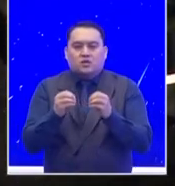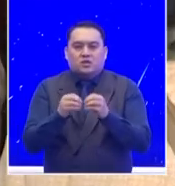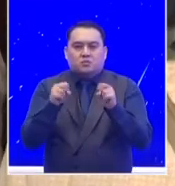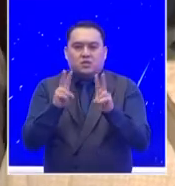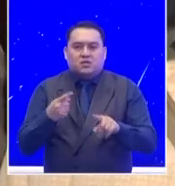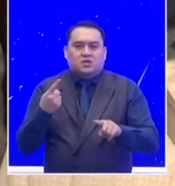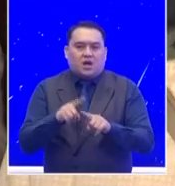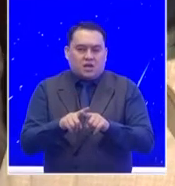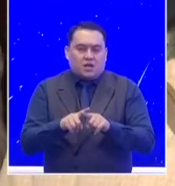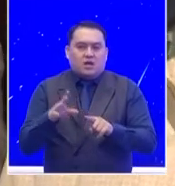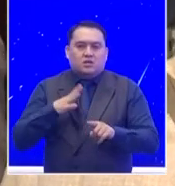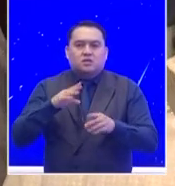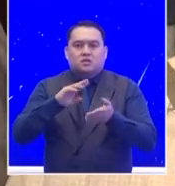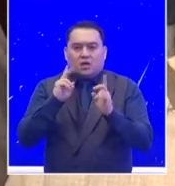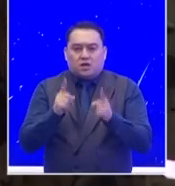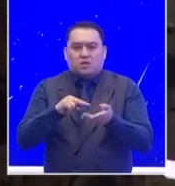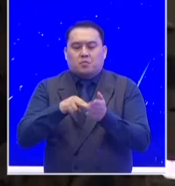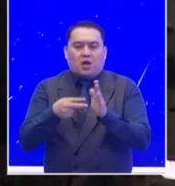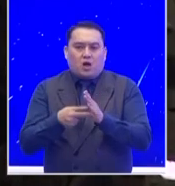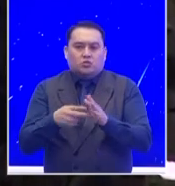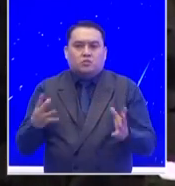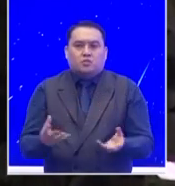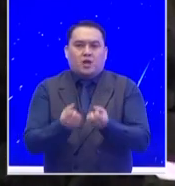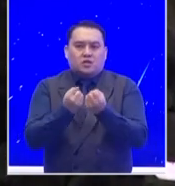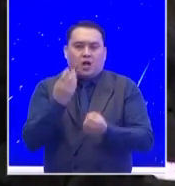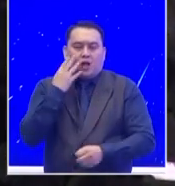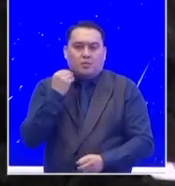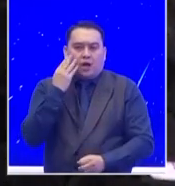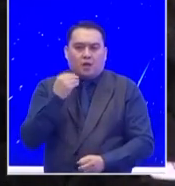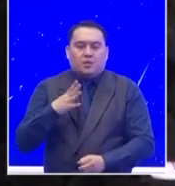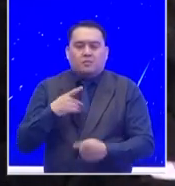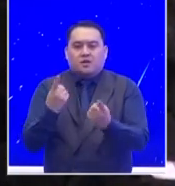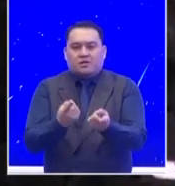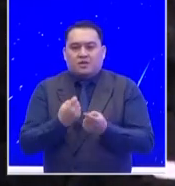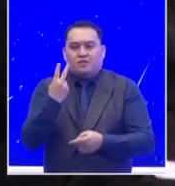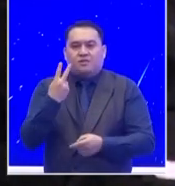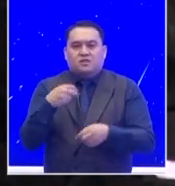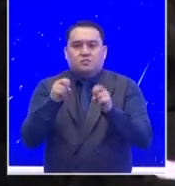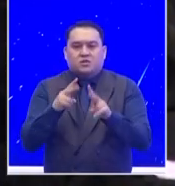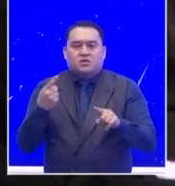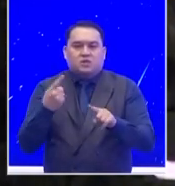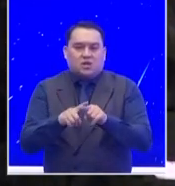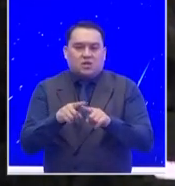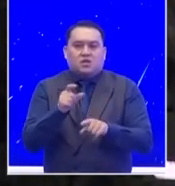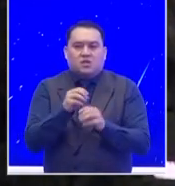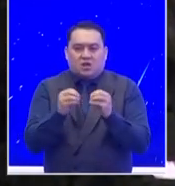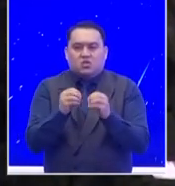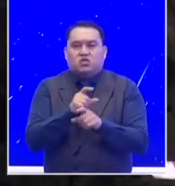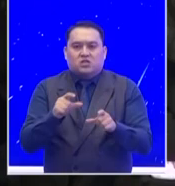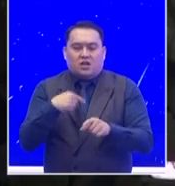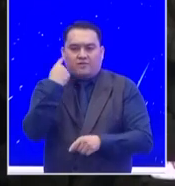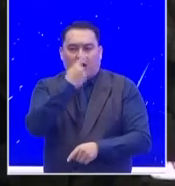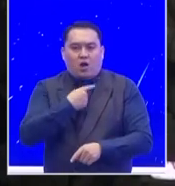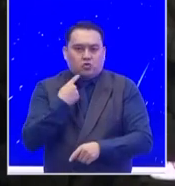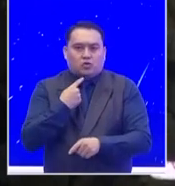единиц техники. Также, согласно плану взаимодействия с ДЧС города Алматы, были привлечены 2 единицы техники и 10 человек личного состава.